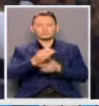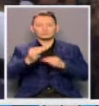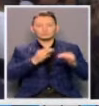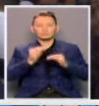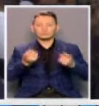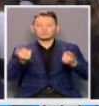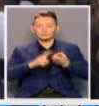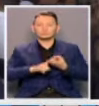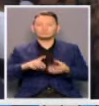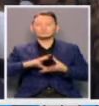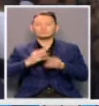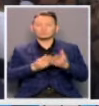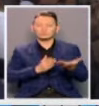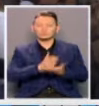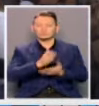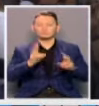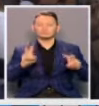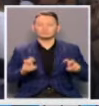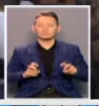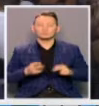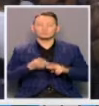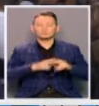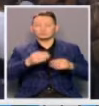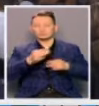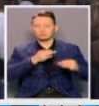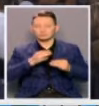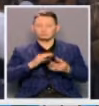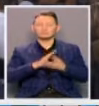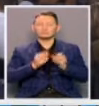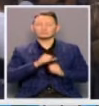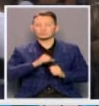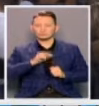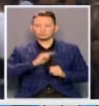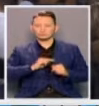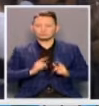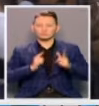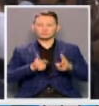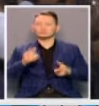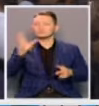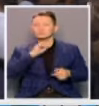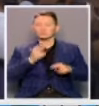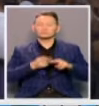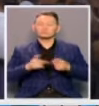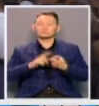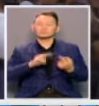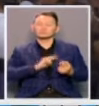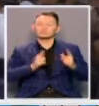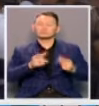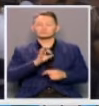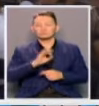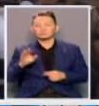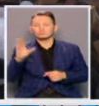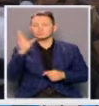арқылы, прямой контакт деп аталынады, мысалы тікелей сөйлесу арқылы өздері көрсете алады. Сол арқылы жұмысқа орналасу